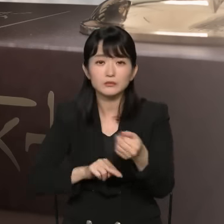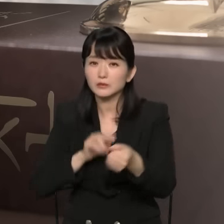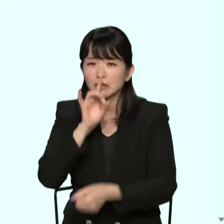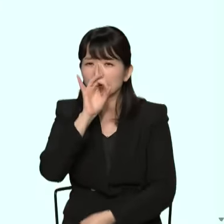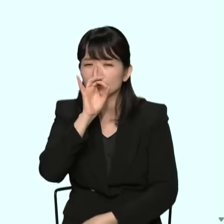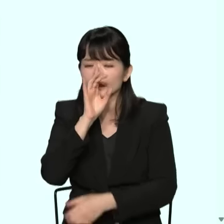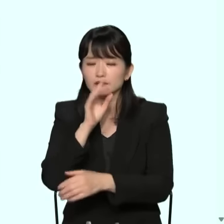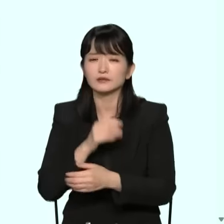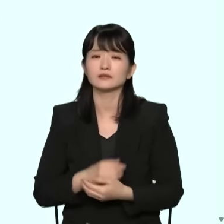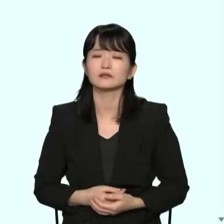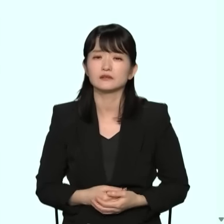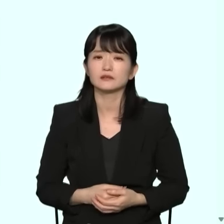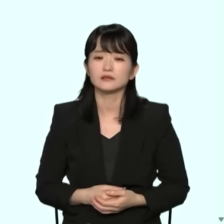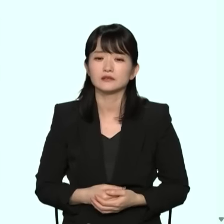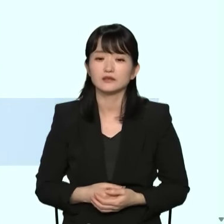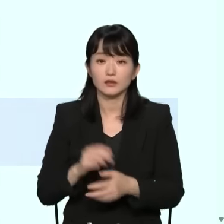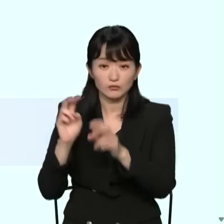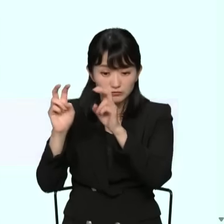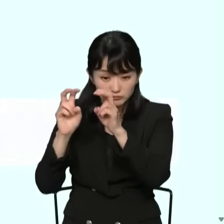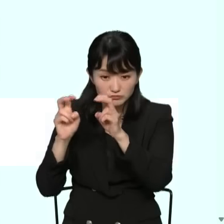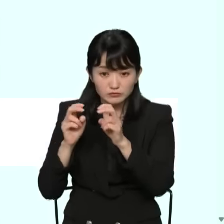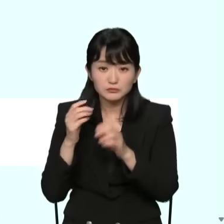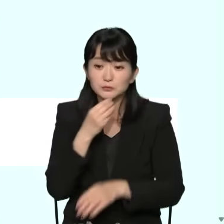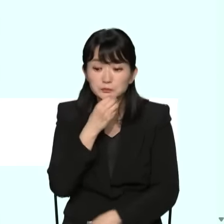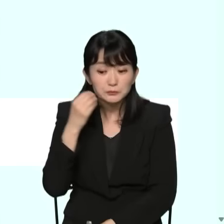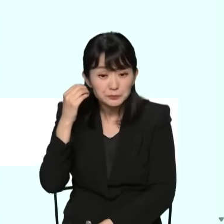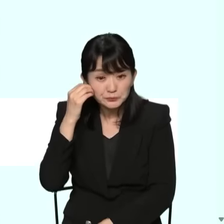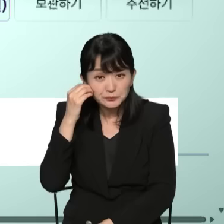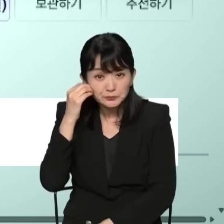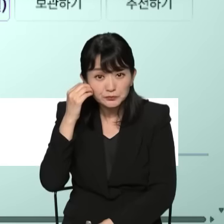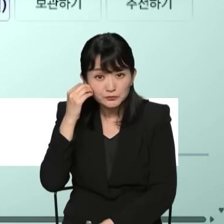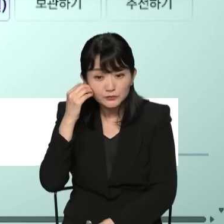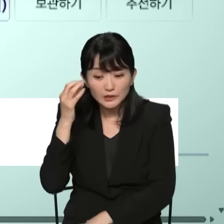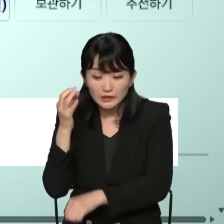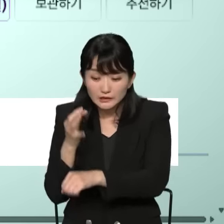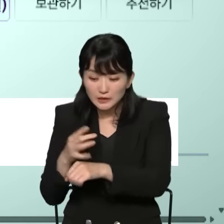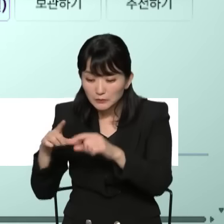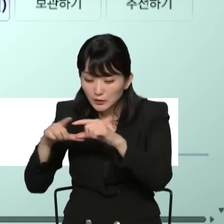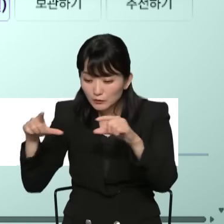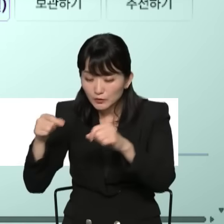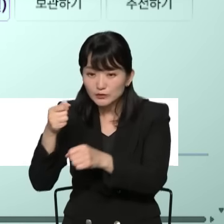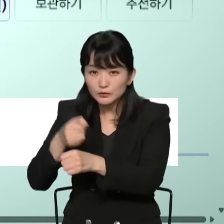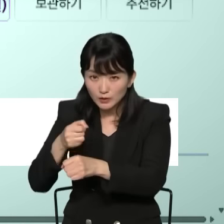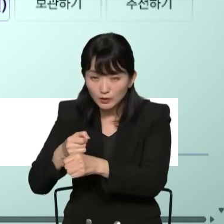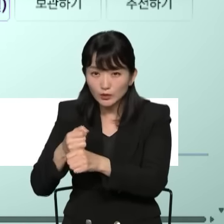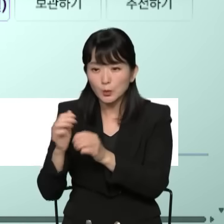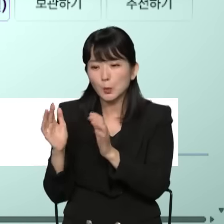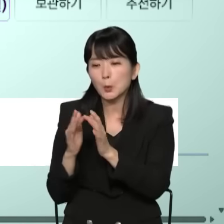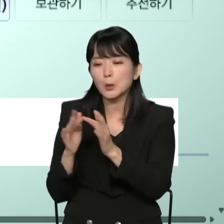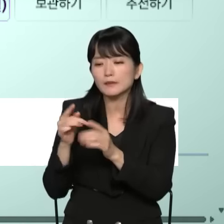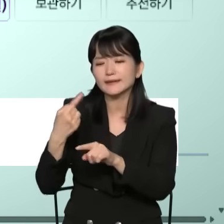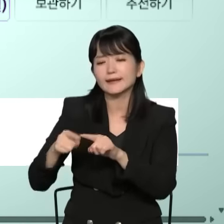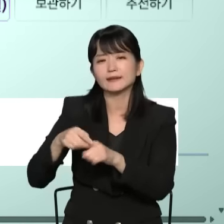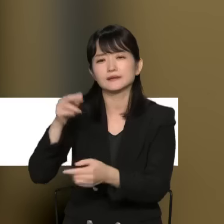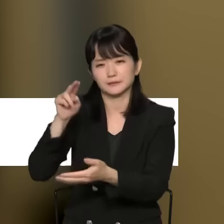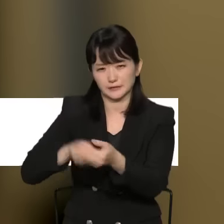됩니다. 그럼에도 업체는 홈페이지에 구매 버튼을 만들어 온라인상 칼을